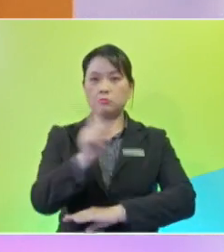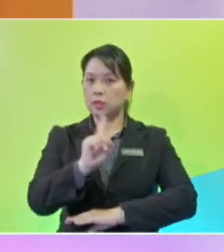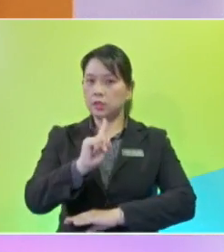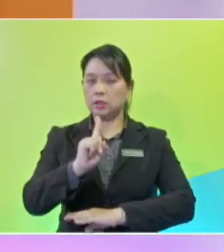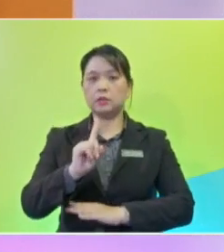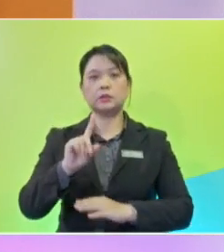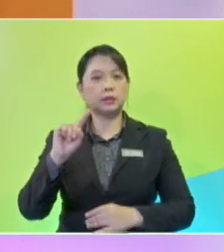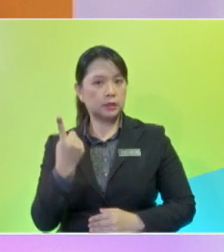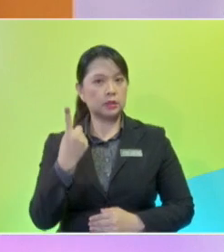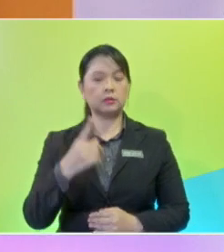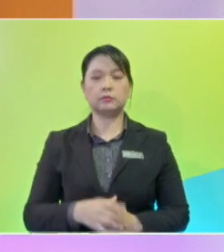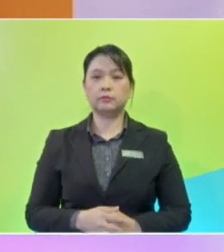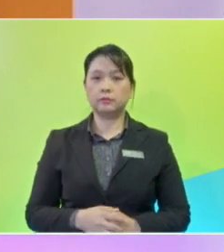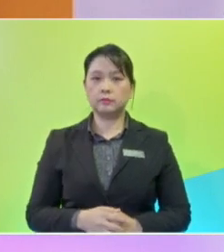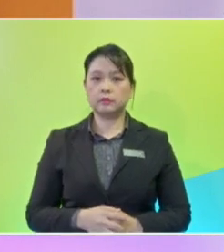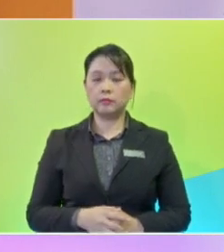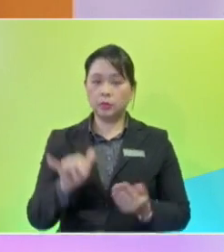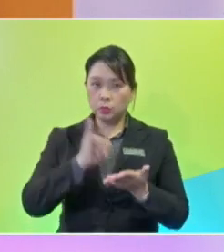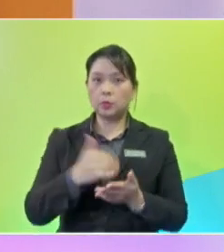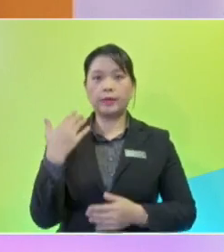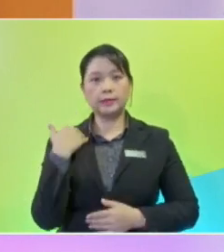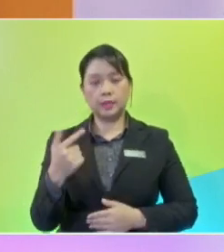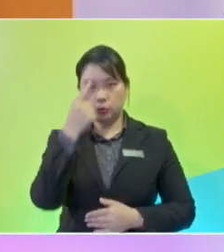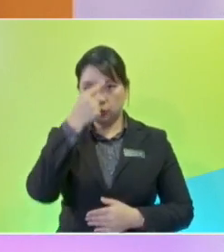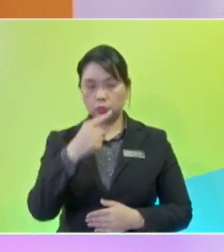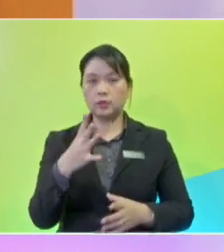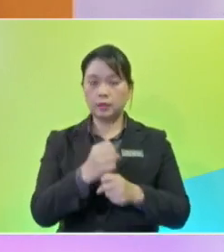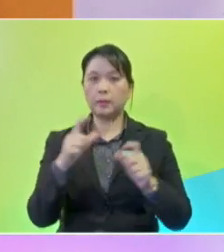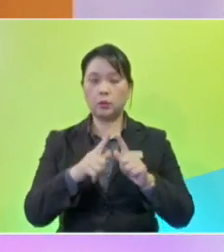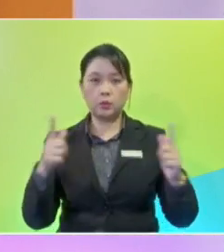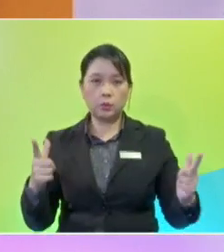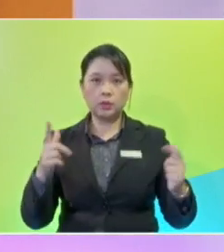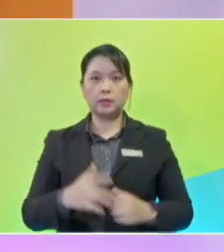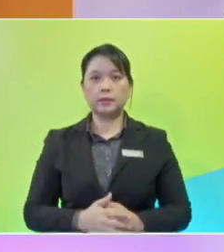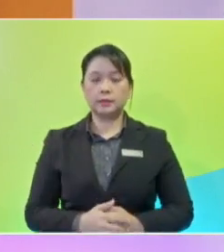dibatasi oke itu adalah untuk mendapat luas